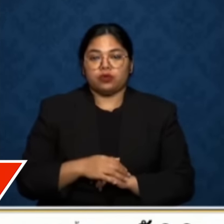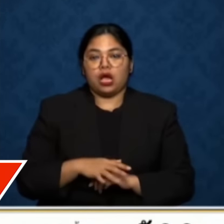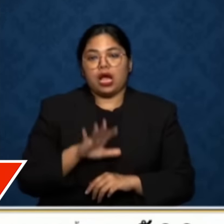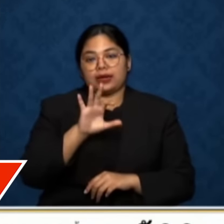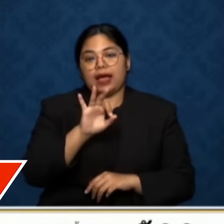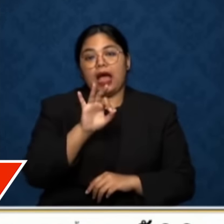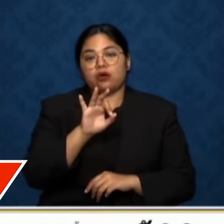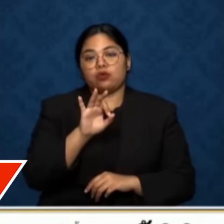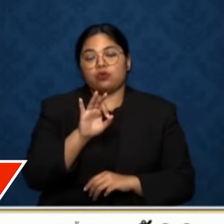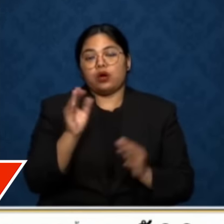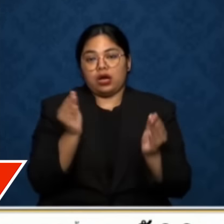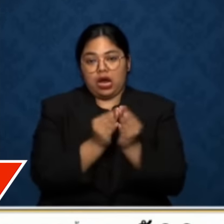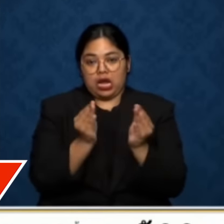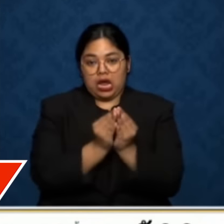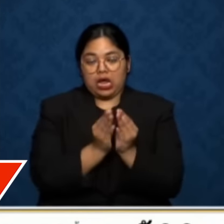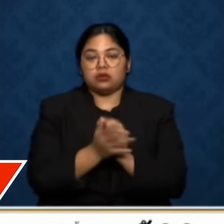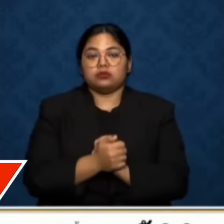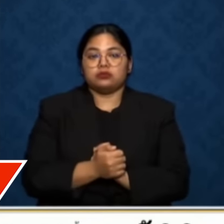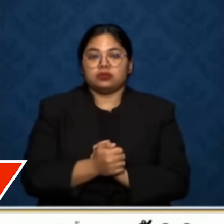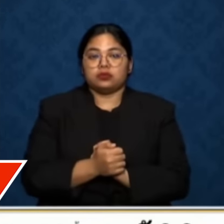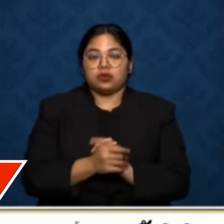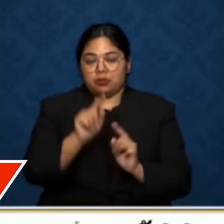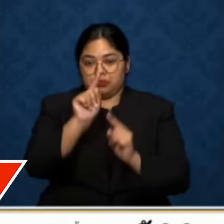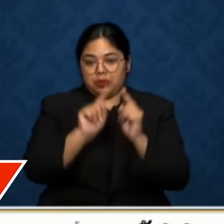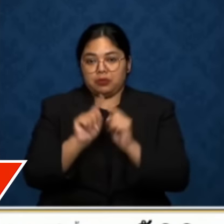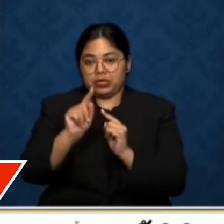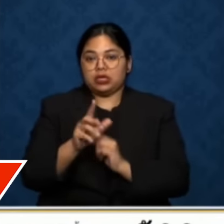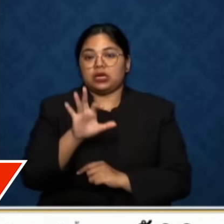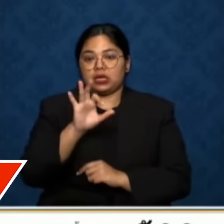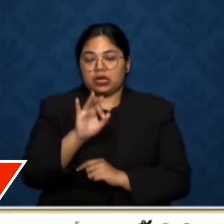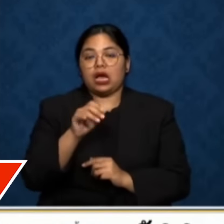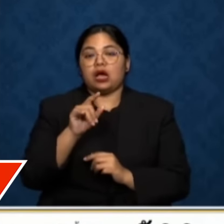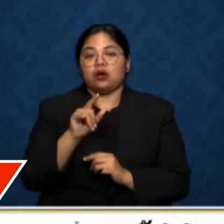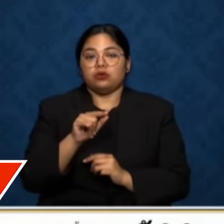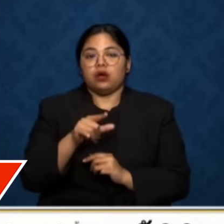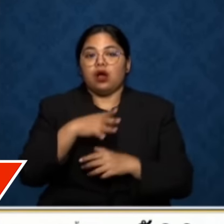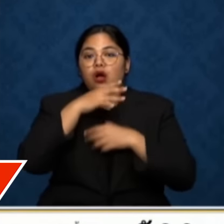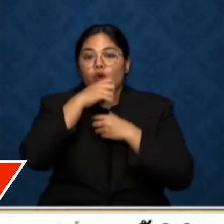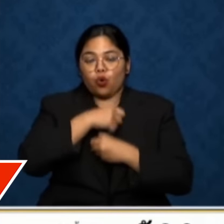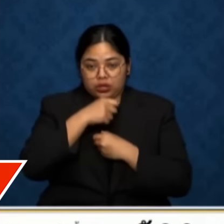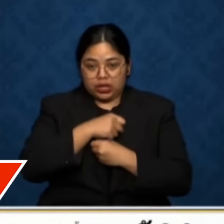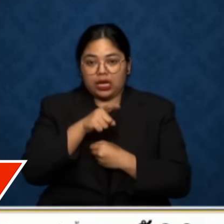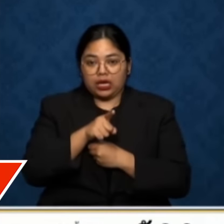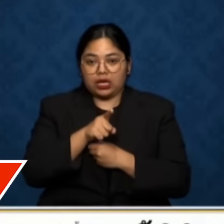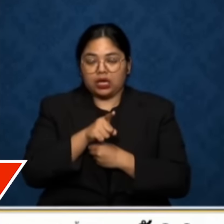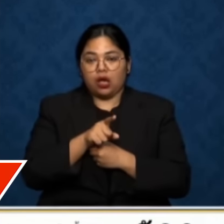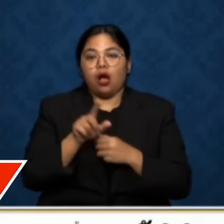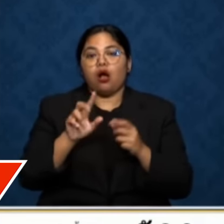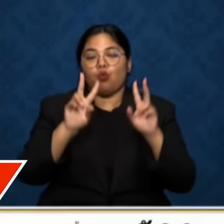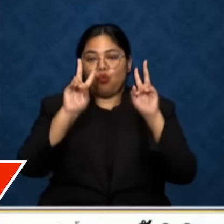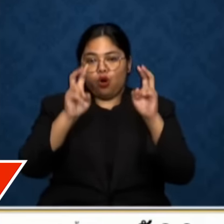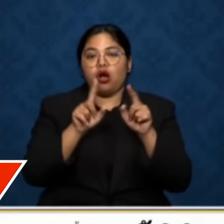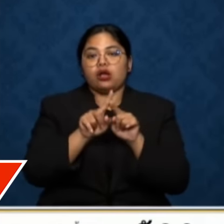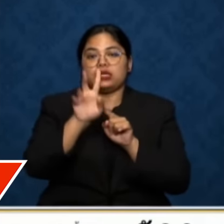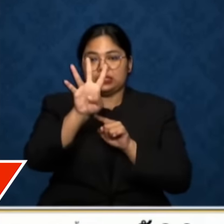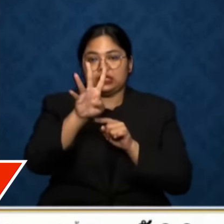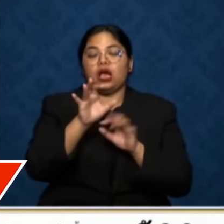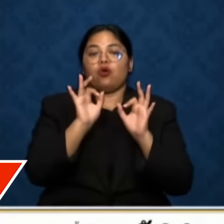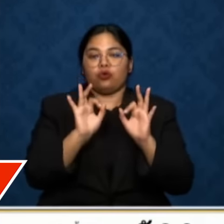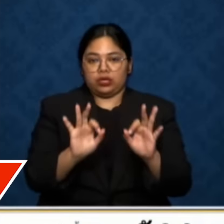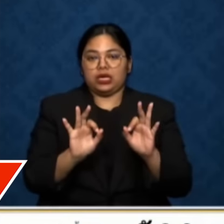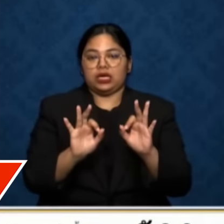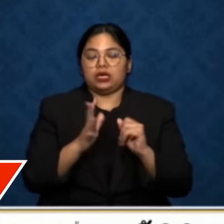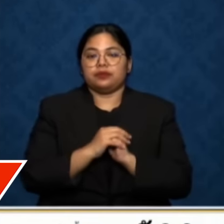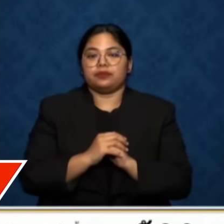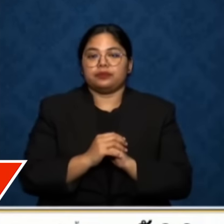แนนก็แสดงว่ามีการประเมินได้9คะแนนถ้า9คะแนนก็คือแปลว่าเป็นสูงอายุสูงอายุก็คือเข้าข้อ4ก็โอเคอันนี้เคลียร์แล้วนะครับ